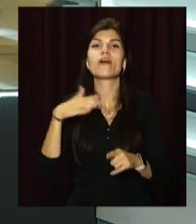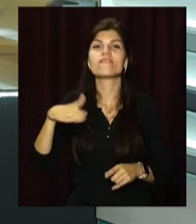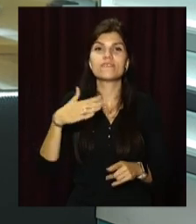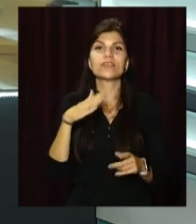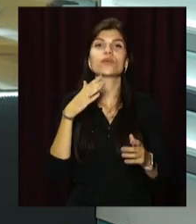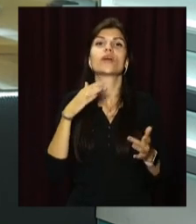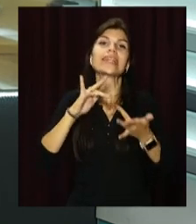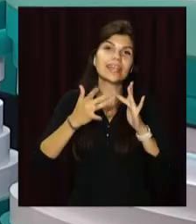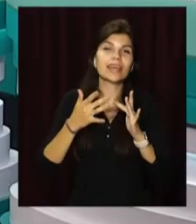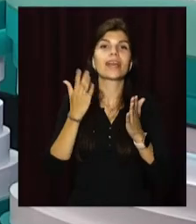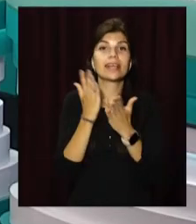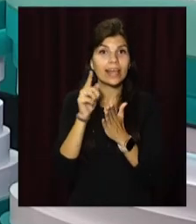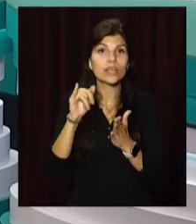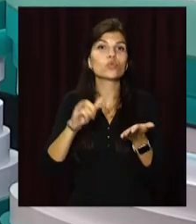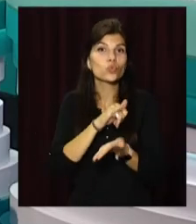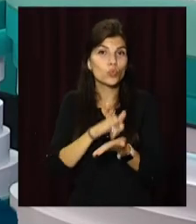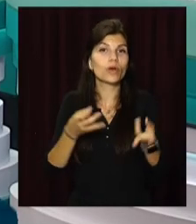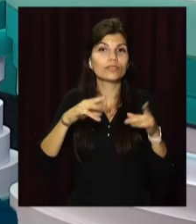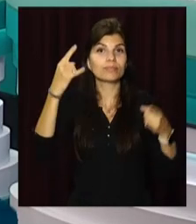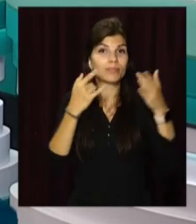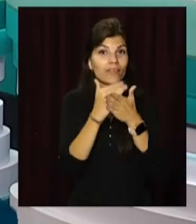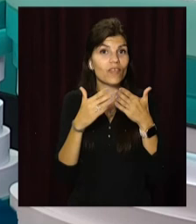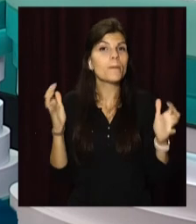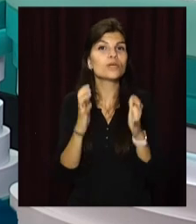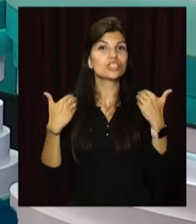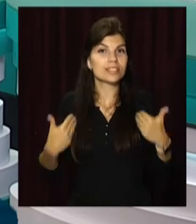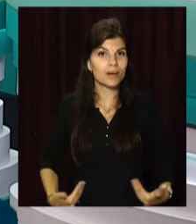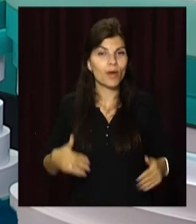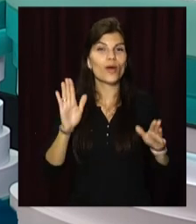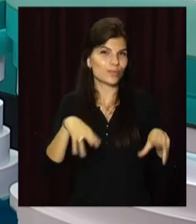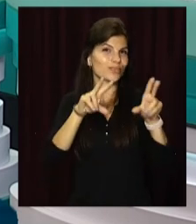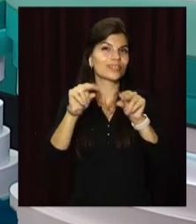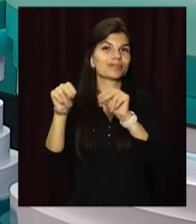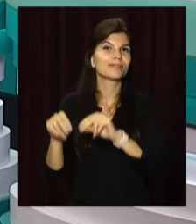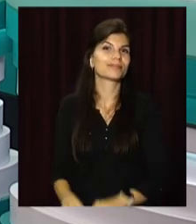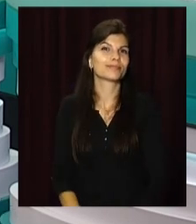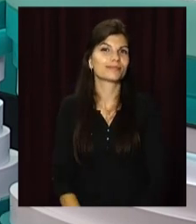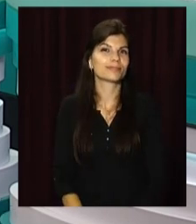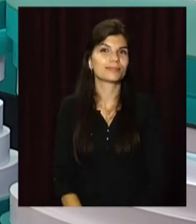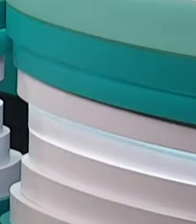на нашому YouTube-каналі. Залишайтесь відкритим, бережіть себе та хай щастить!